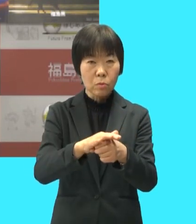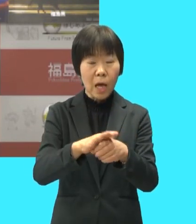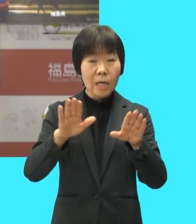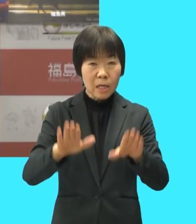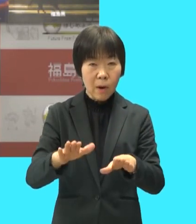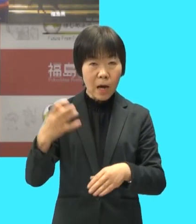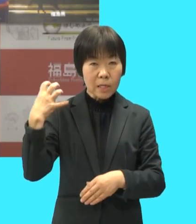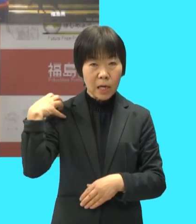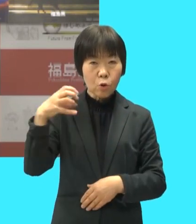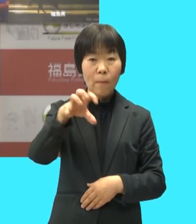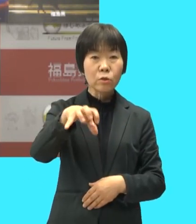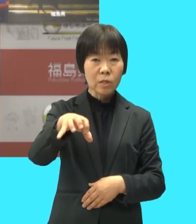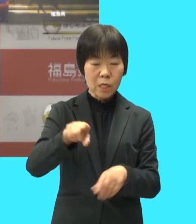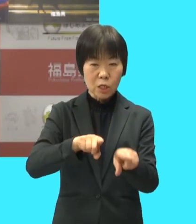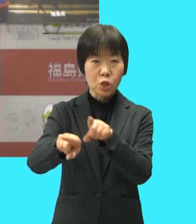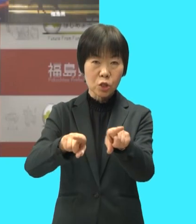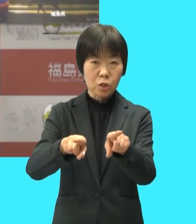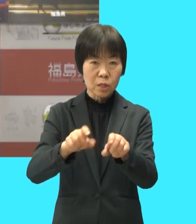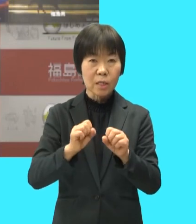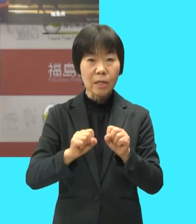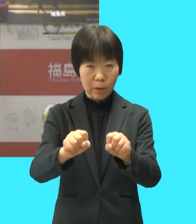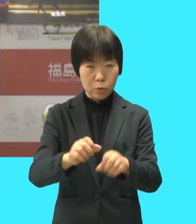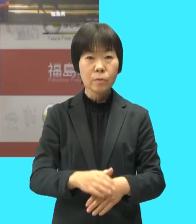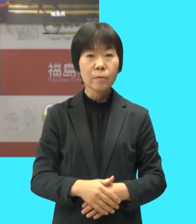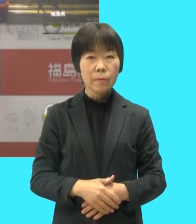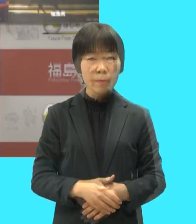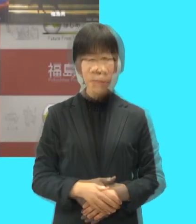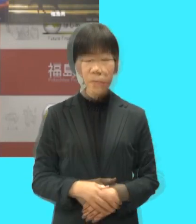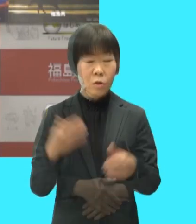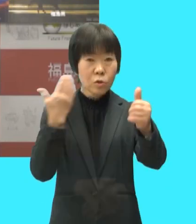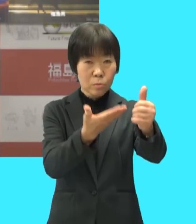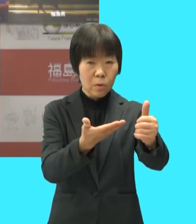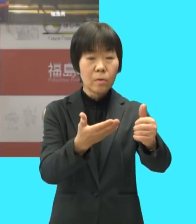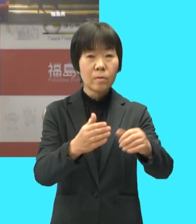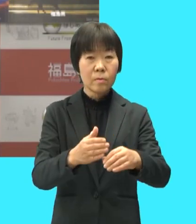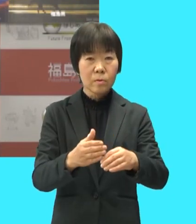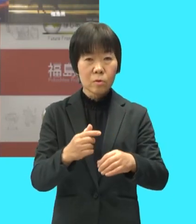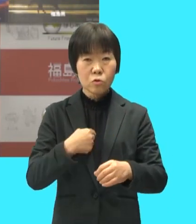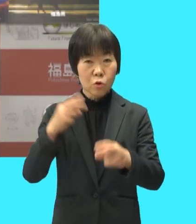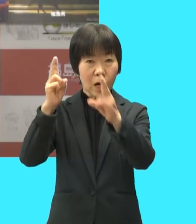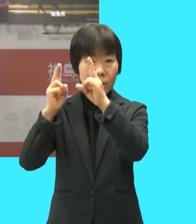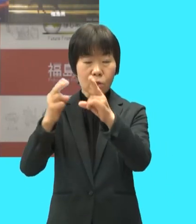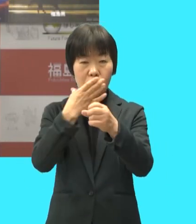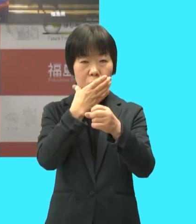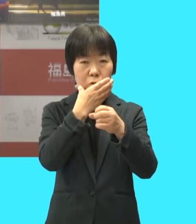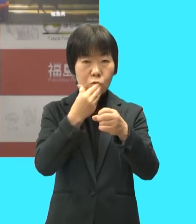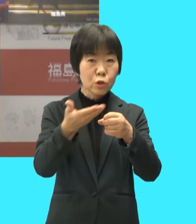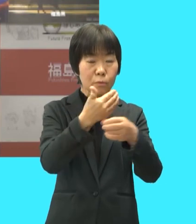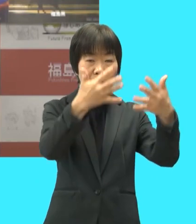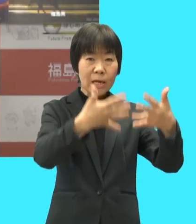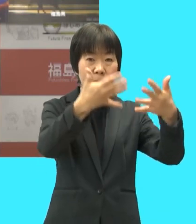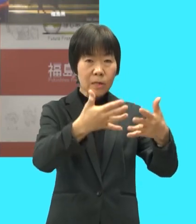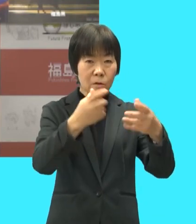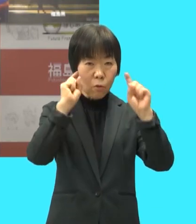部局に指示をしているところでございます。 ご意見なんですけども、はい、まあ、弊社と福 福島テレビさんの世論調査の中